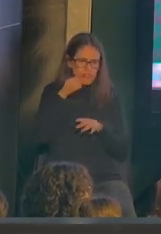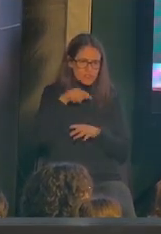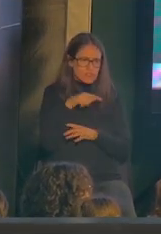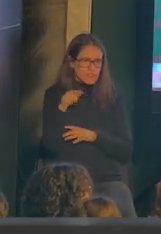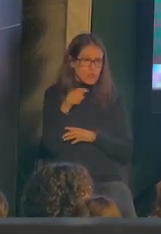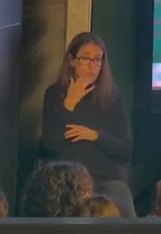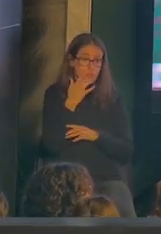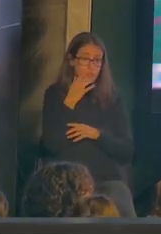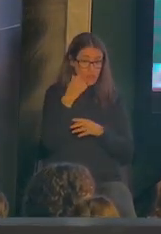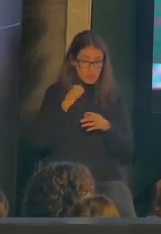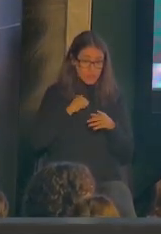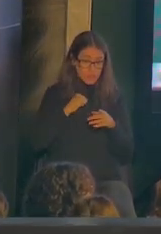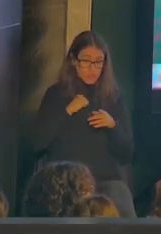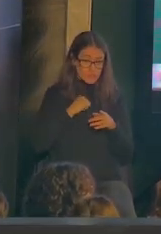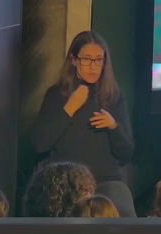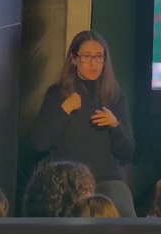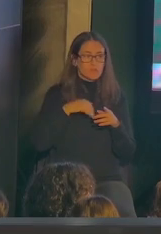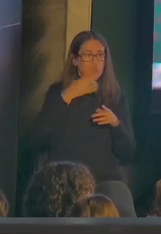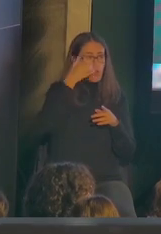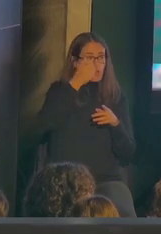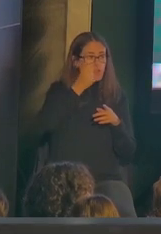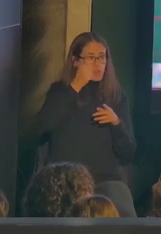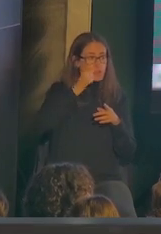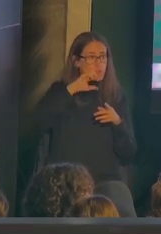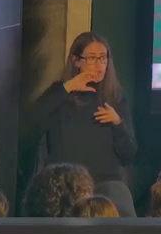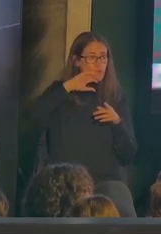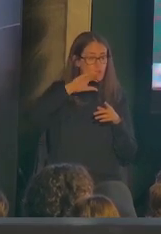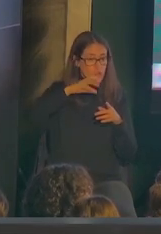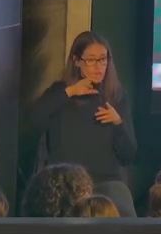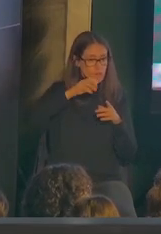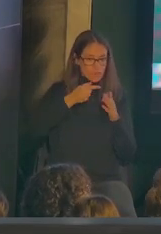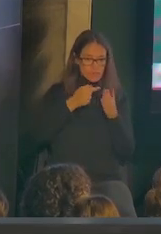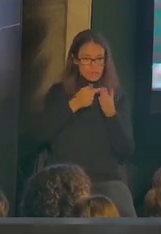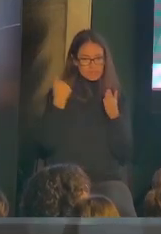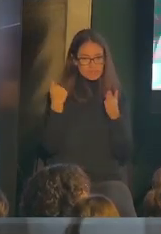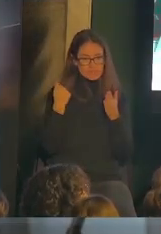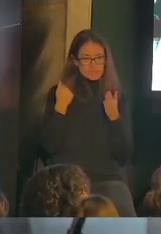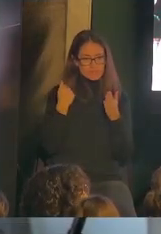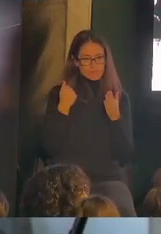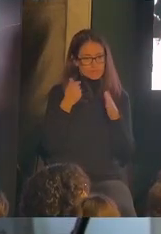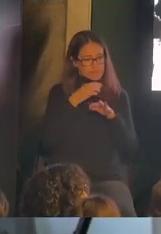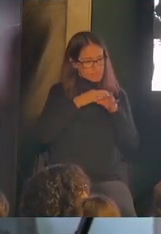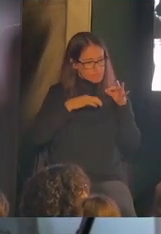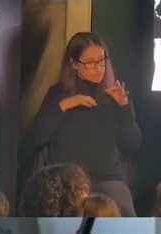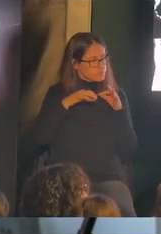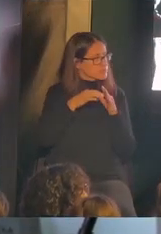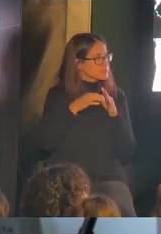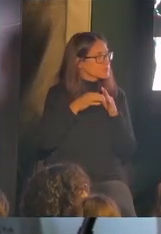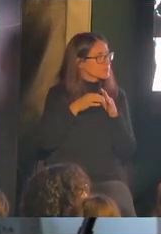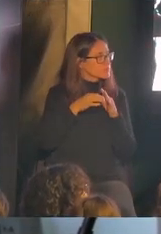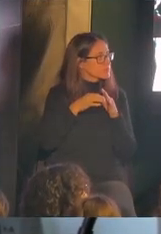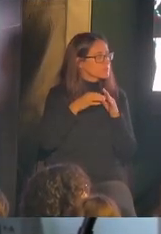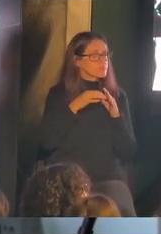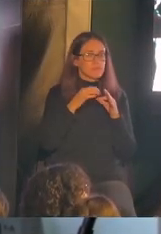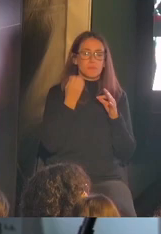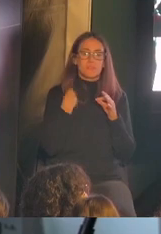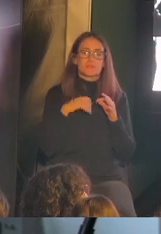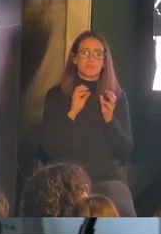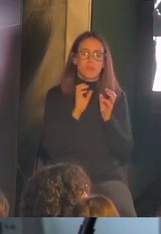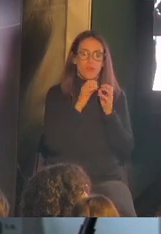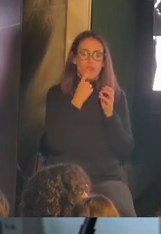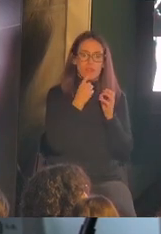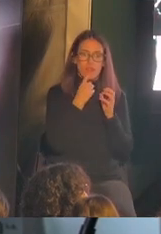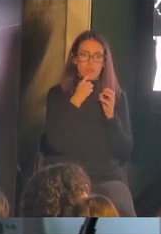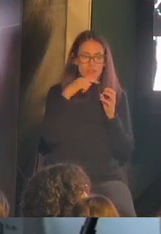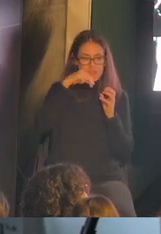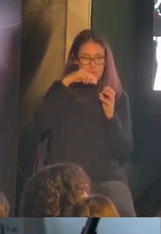part del suc de llimona que hi ha, la trauríem i es substituiria per remolatge en pols. Vale? Aquí